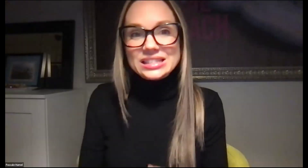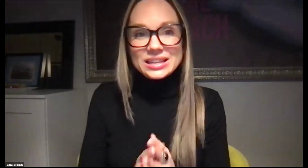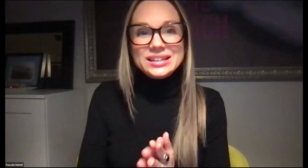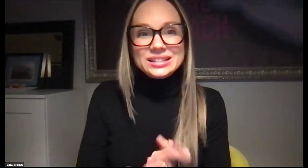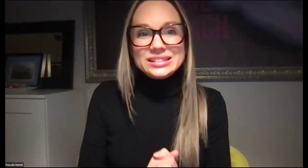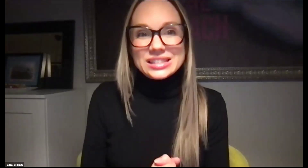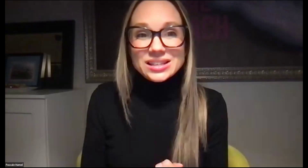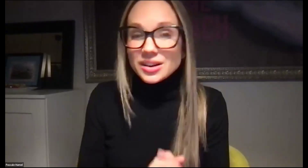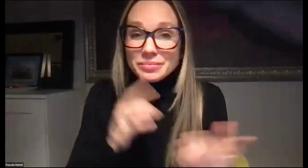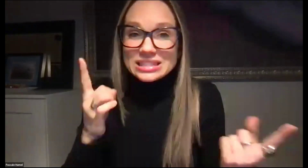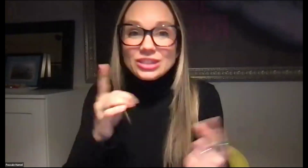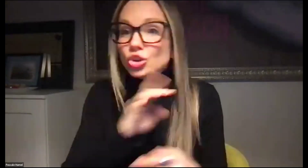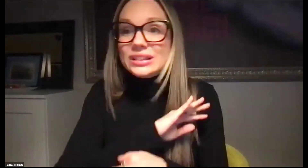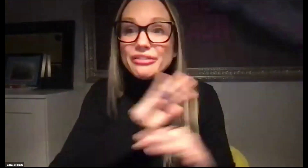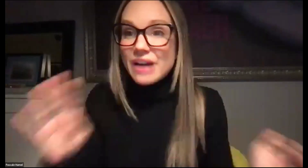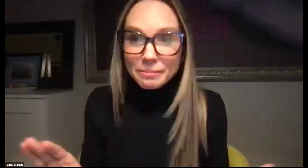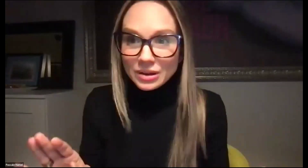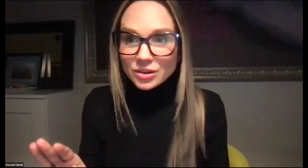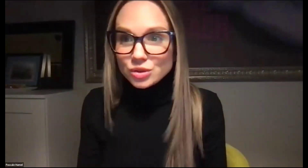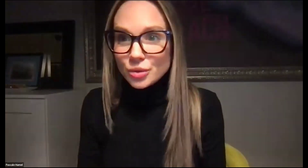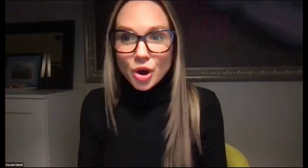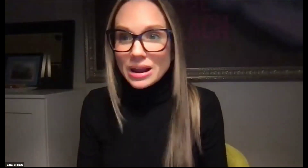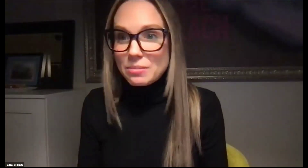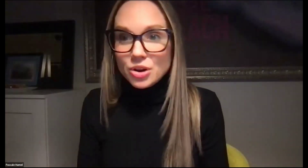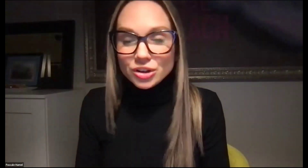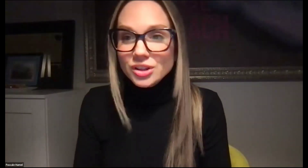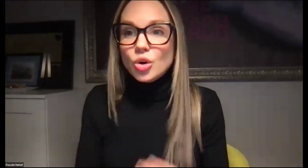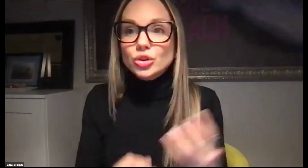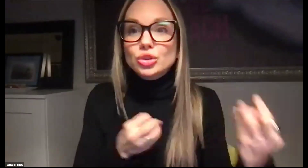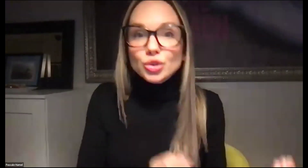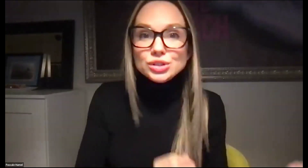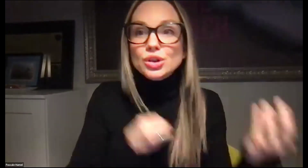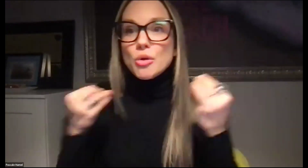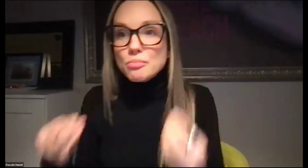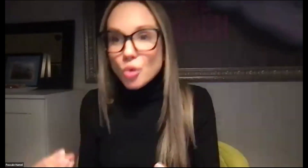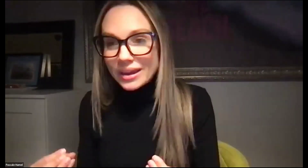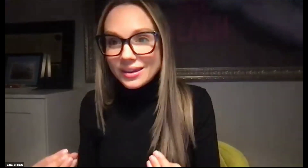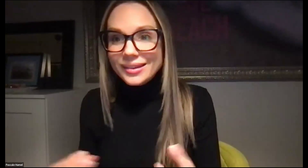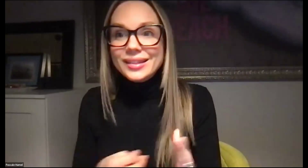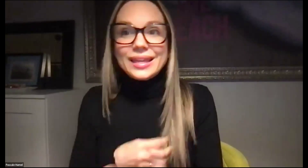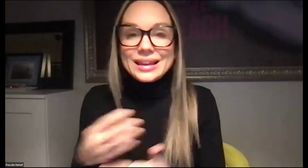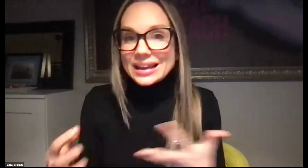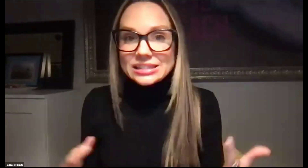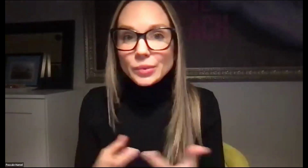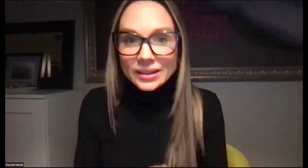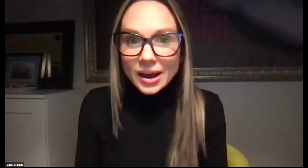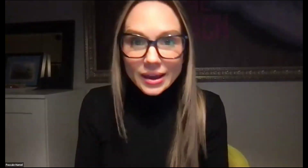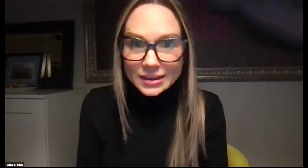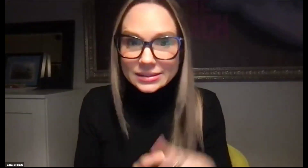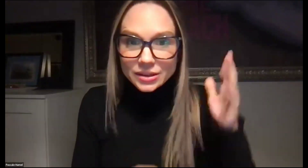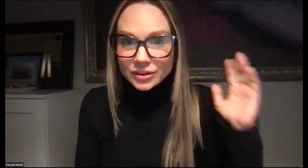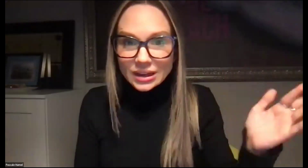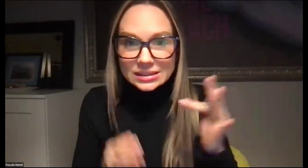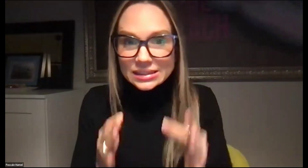Donc, c'est ça. Mais c'est toutes les femmes ont ce problème-là. On a tous un point. La silhouette